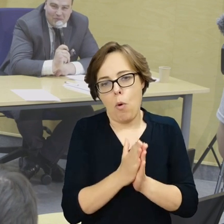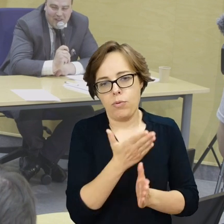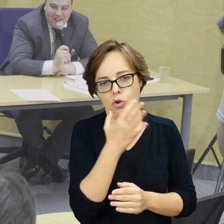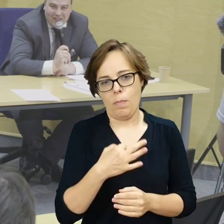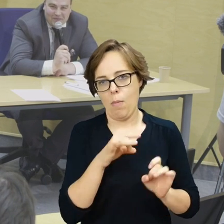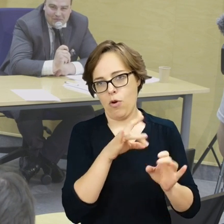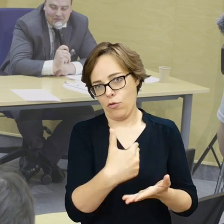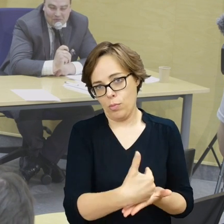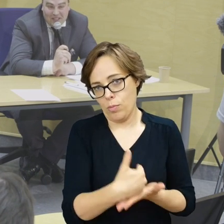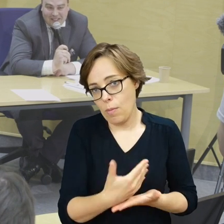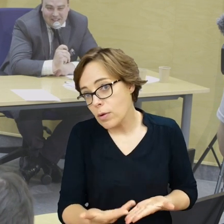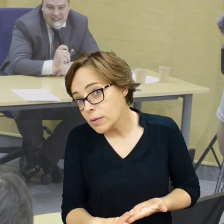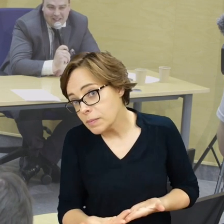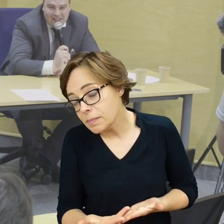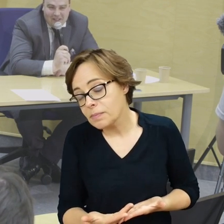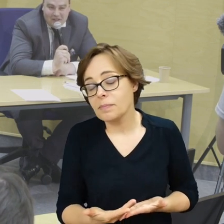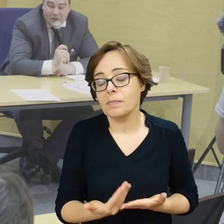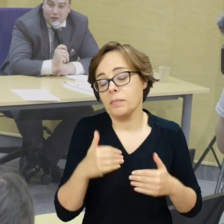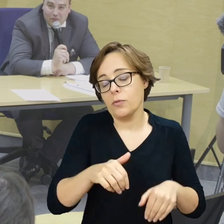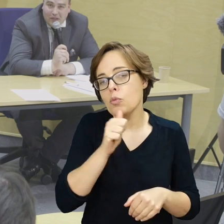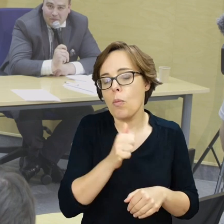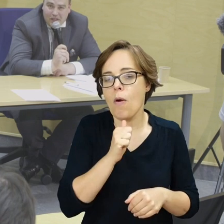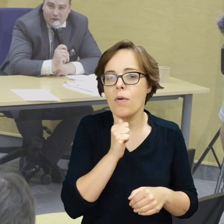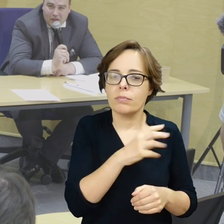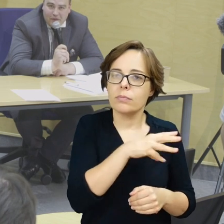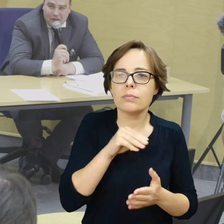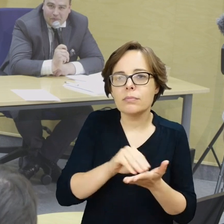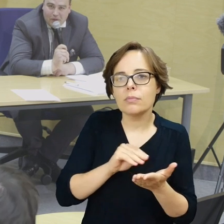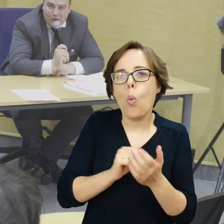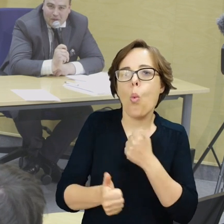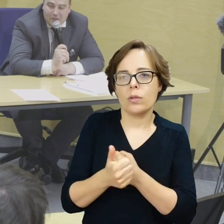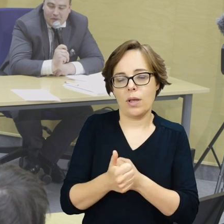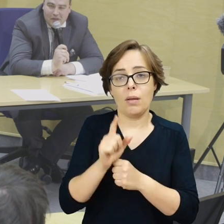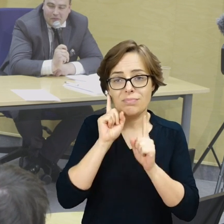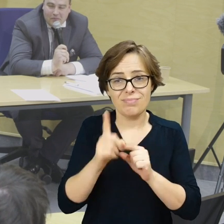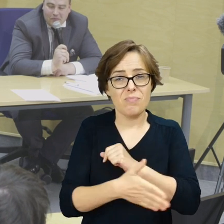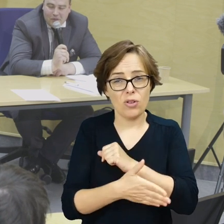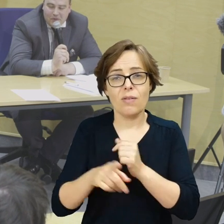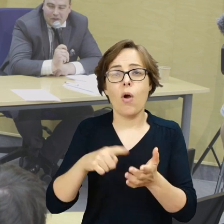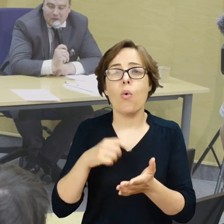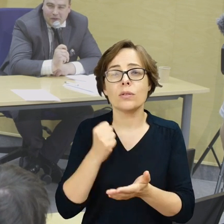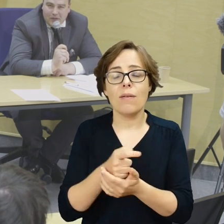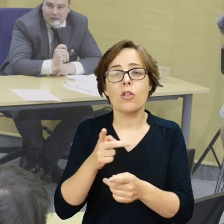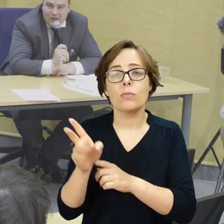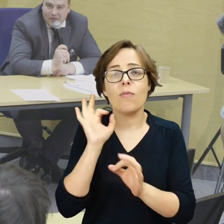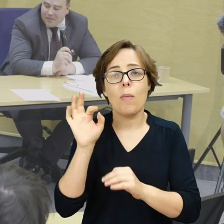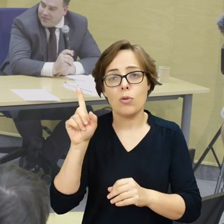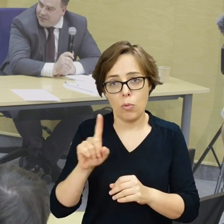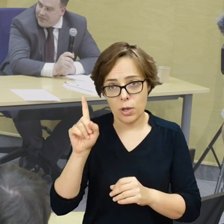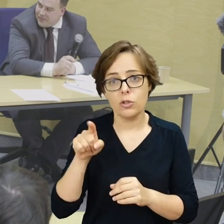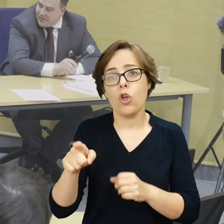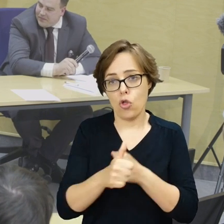i spróbowanie uzasadnienia, że w sumie na podstawie ustawy o dostępie do informacji publicznej moglibyśmy te dokumenty